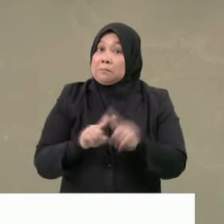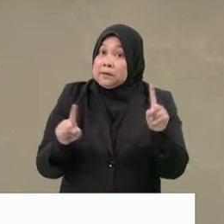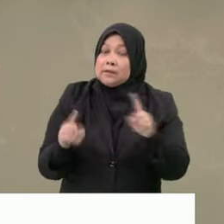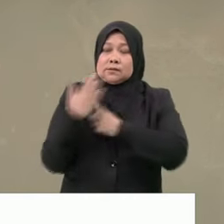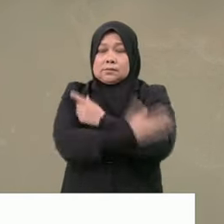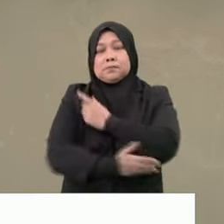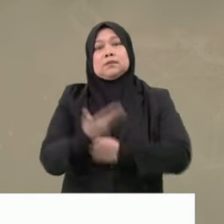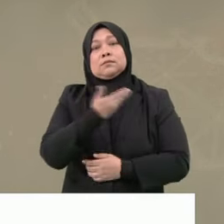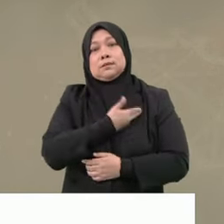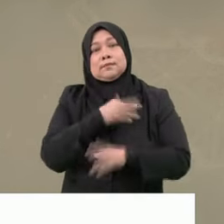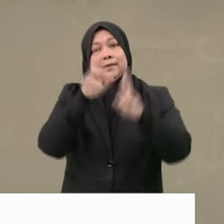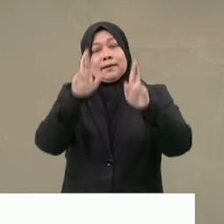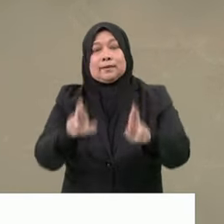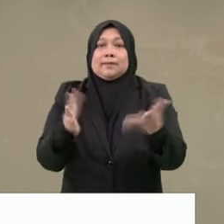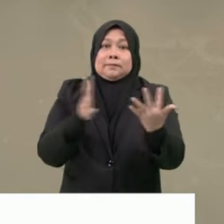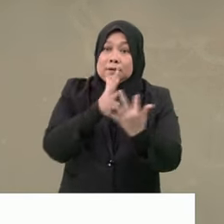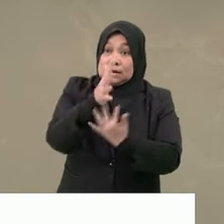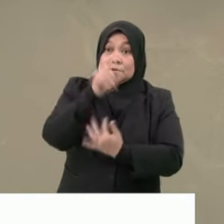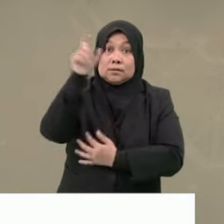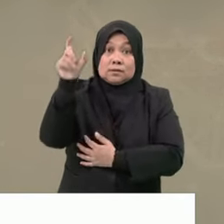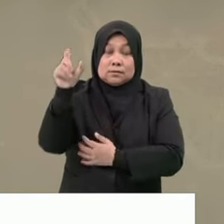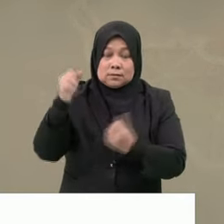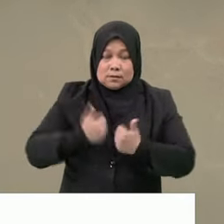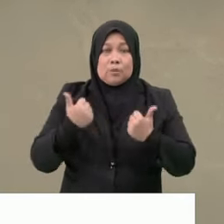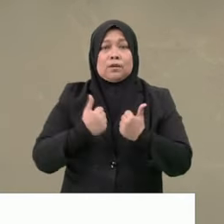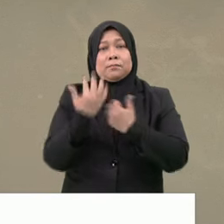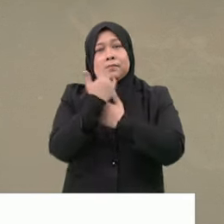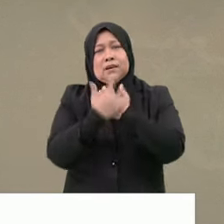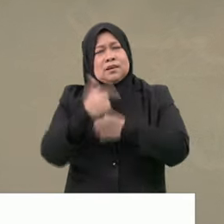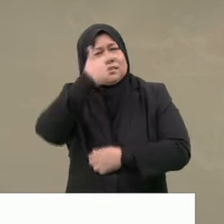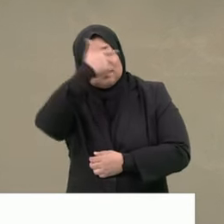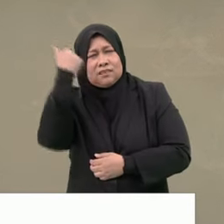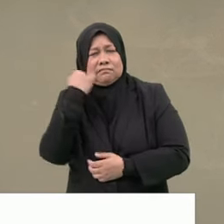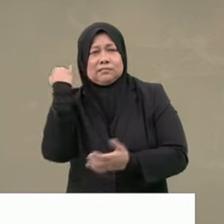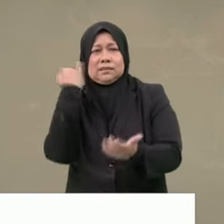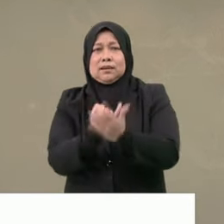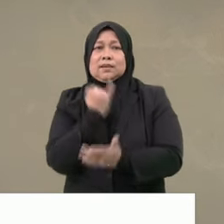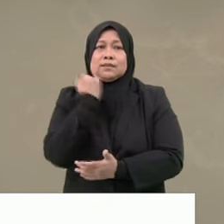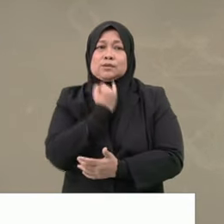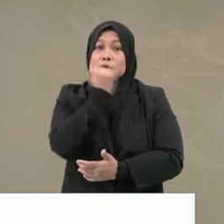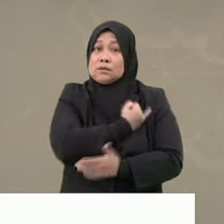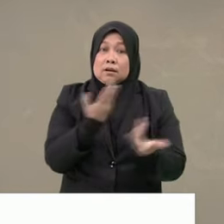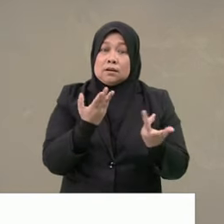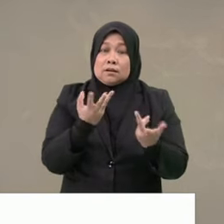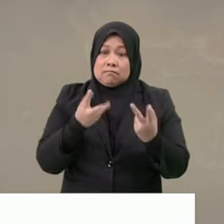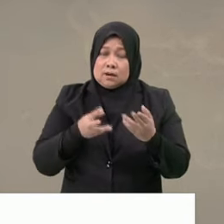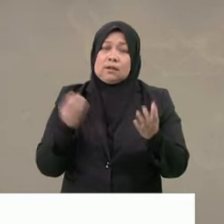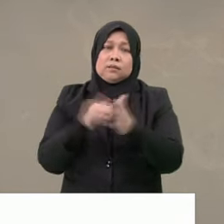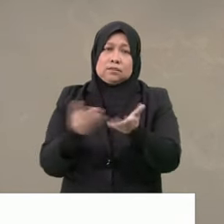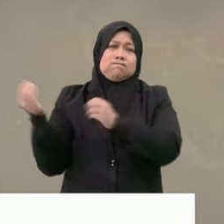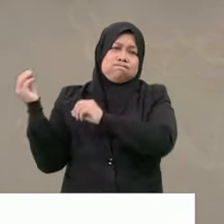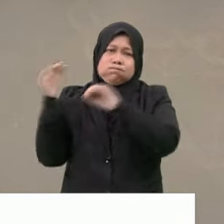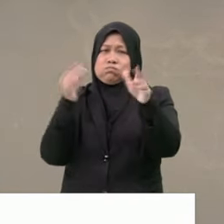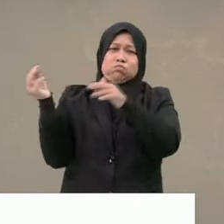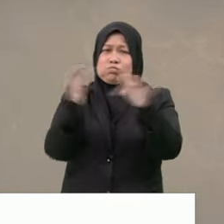semenanjung Gaza, rakyatnya melalui syawal yang berdarah kerana kekejaman Israel yang melancarkan serangan